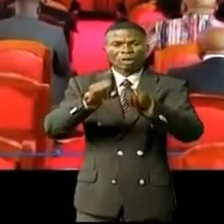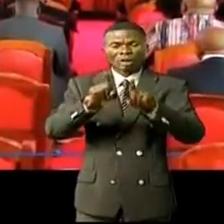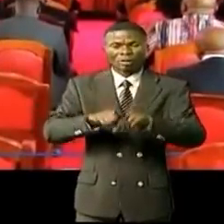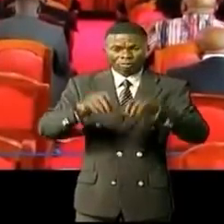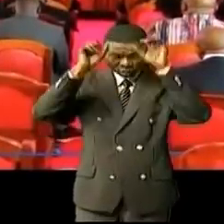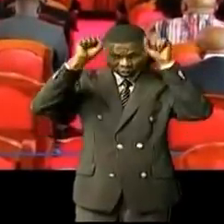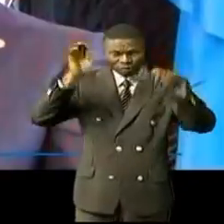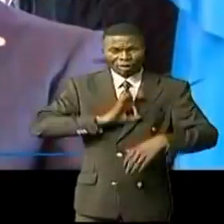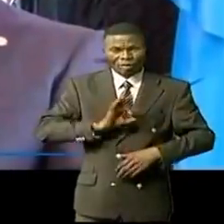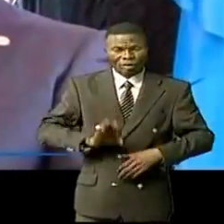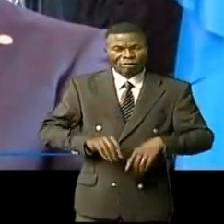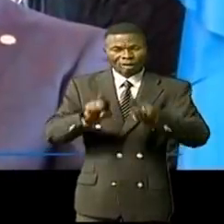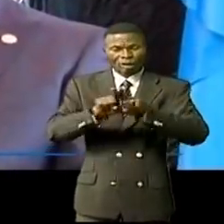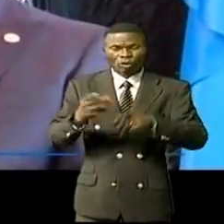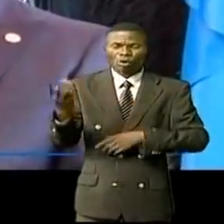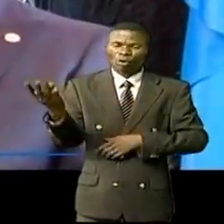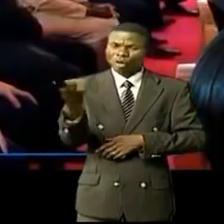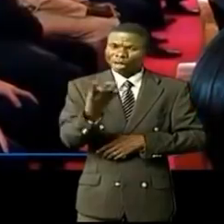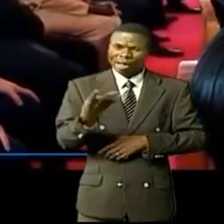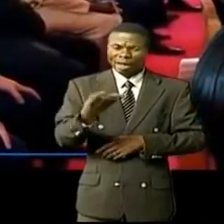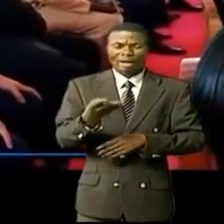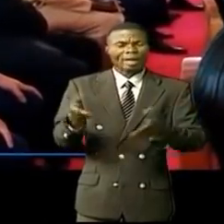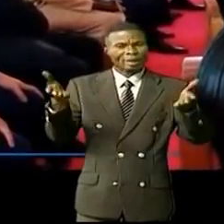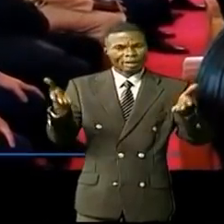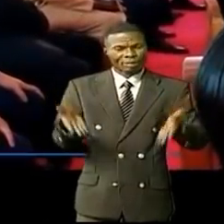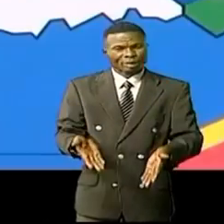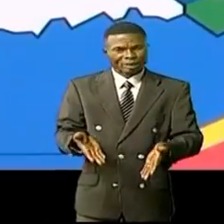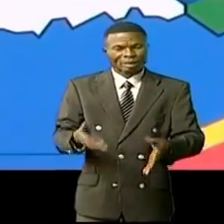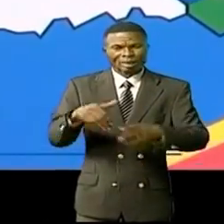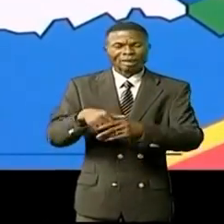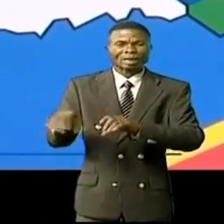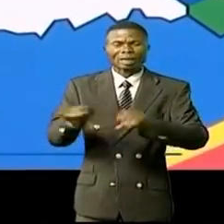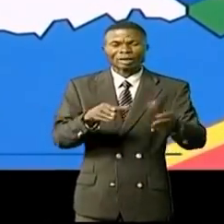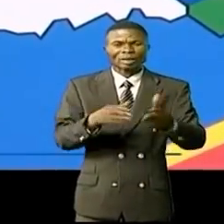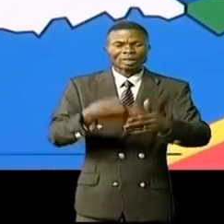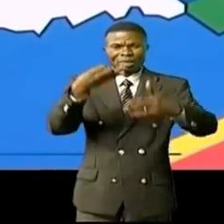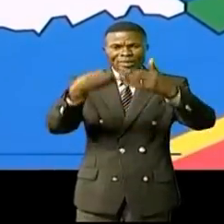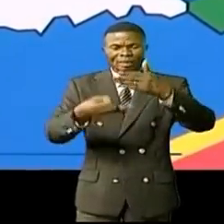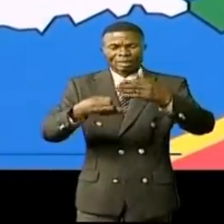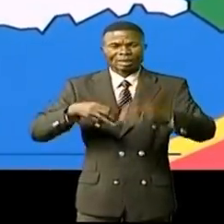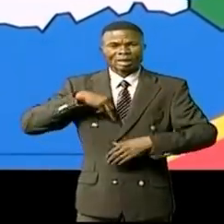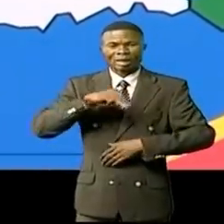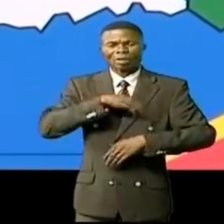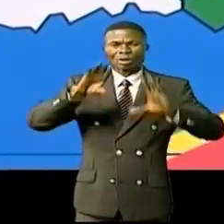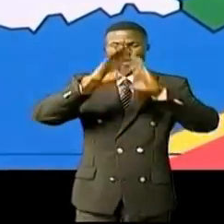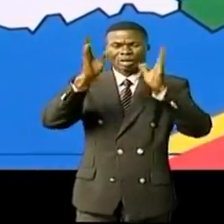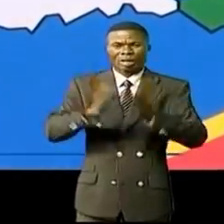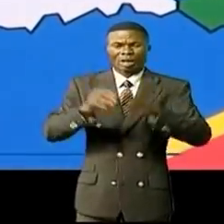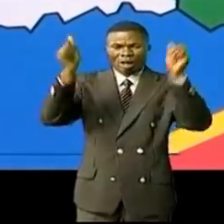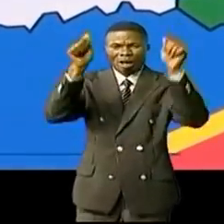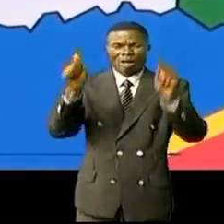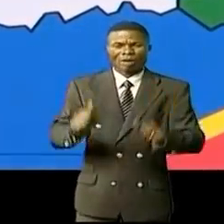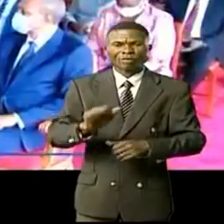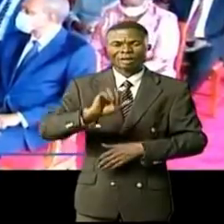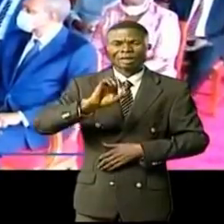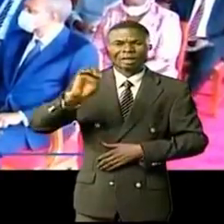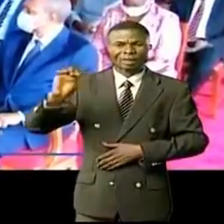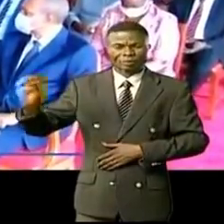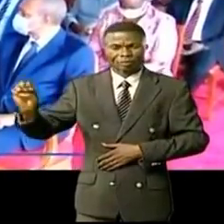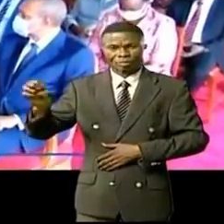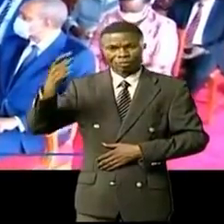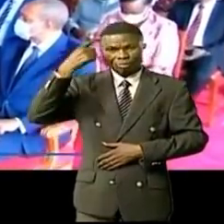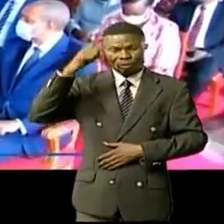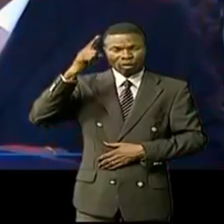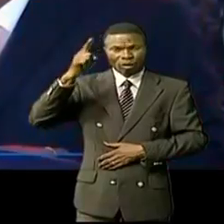président Félix Antoine Tshisekedi fait de la République démocratique du Congo le 7e membre de la communauté d'Afrique de l'Est. Pour le président